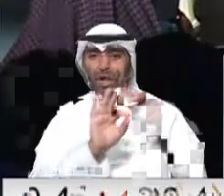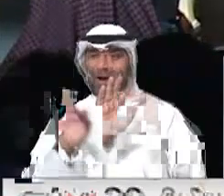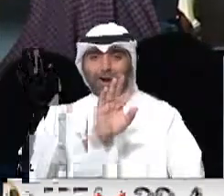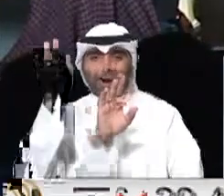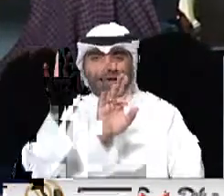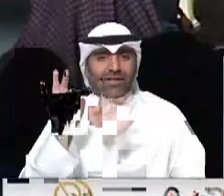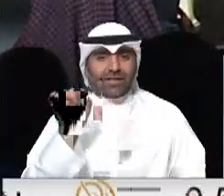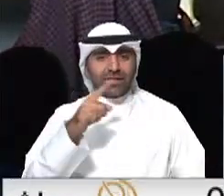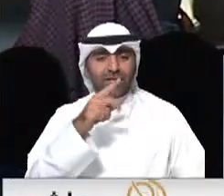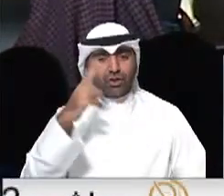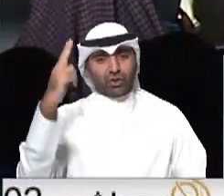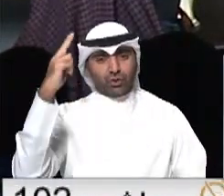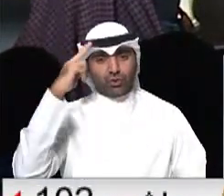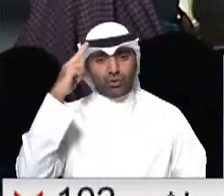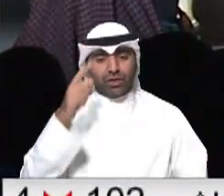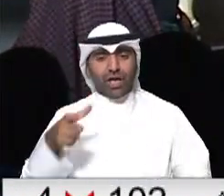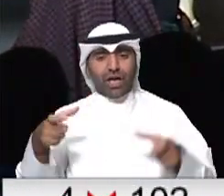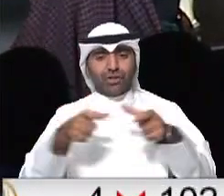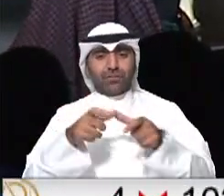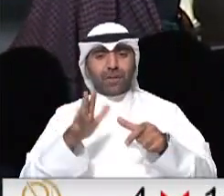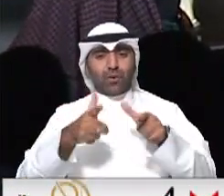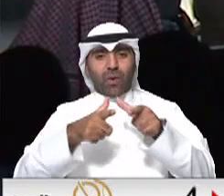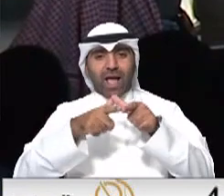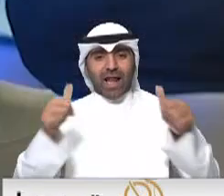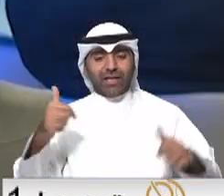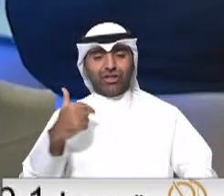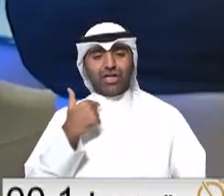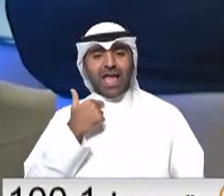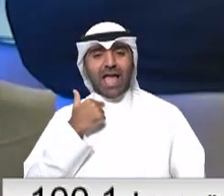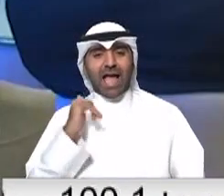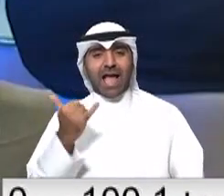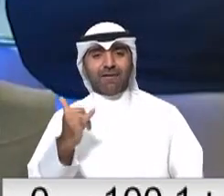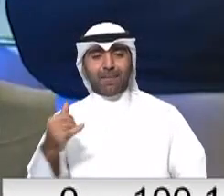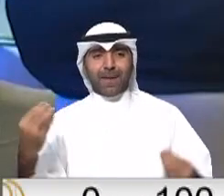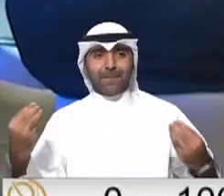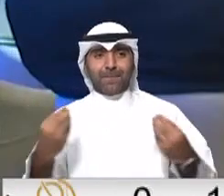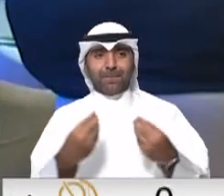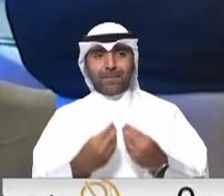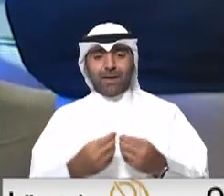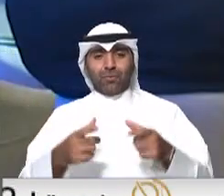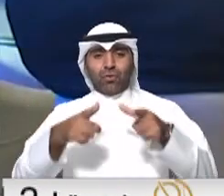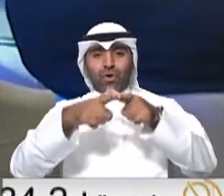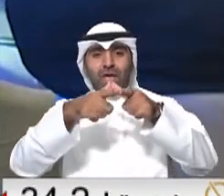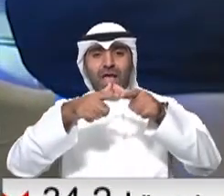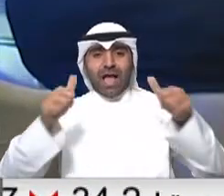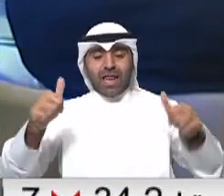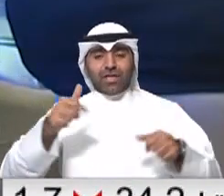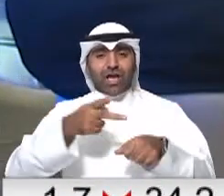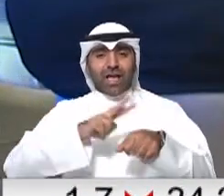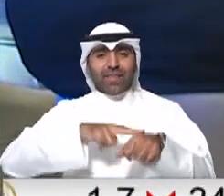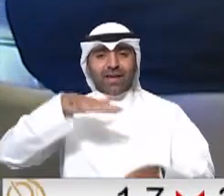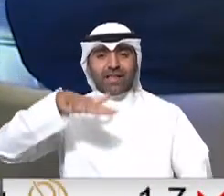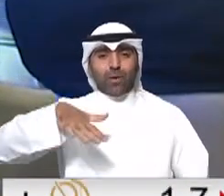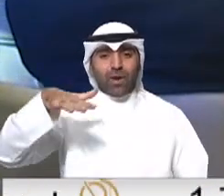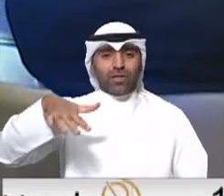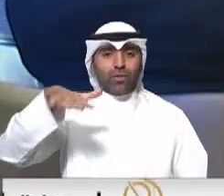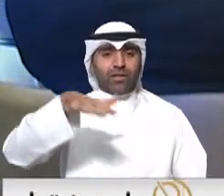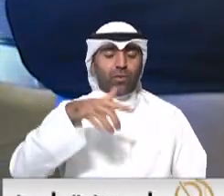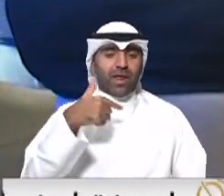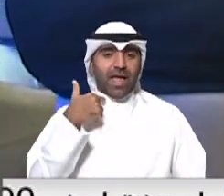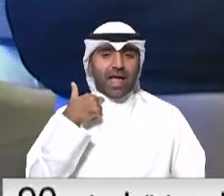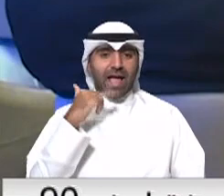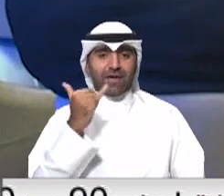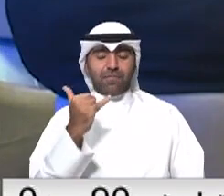المتحدة الإطارية بشأن تغير المناخ. تأتي هذه المشاركة الواسعة في هذا الأسبوع تأكيدا على الأولوية التي